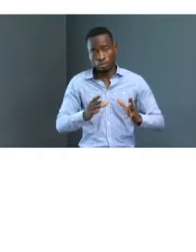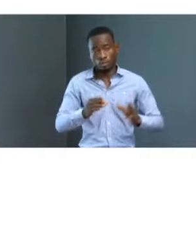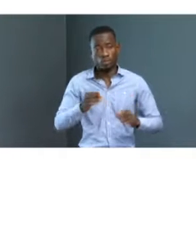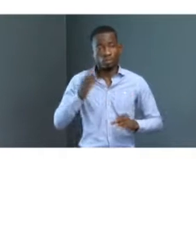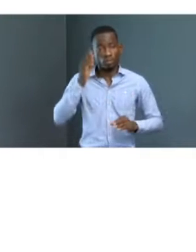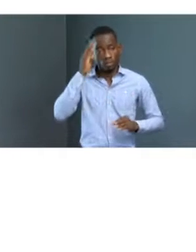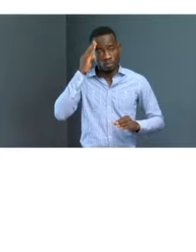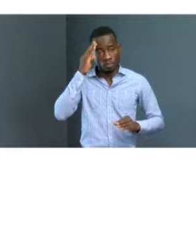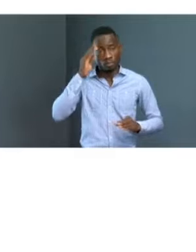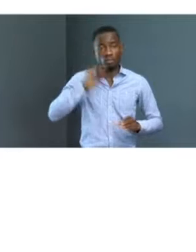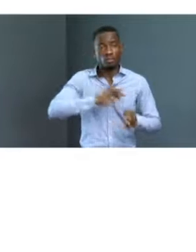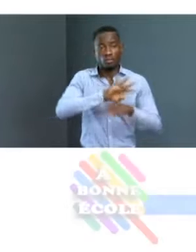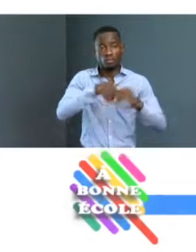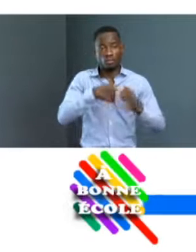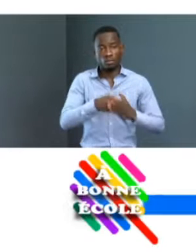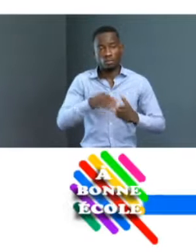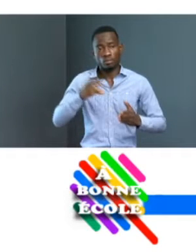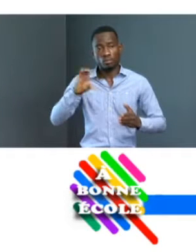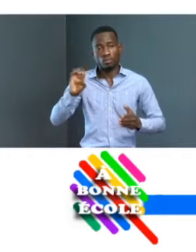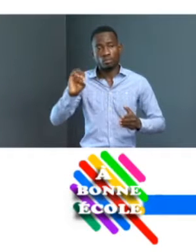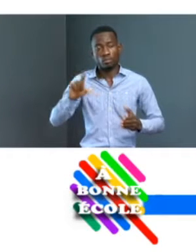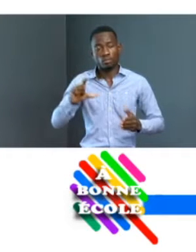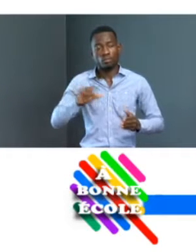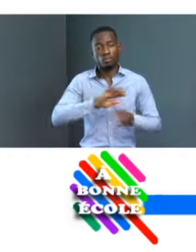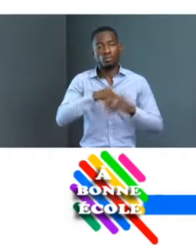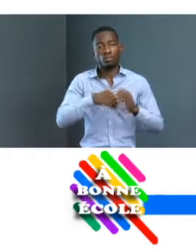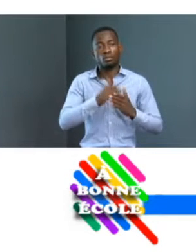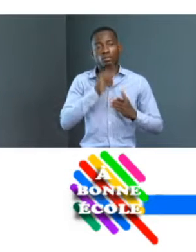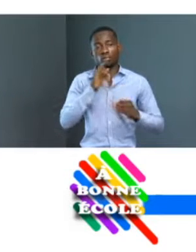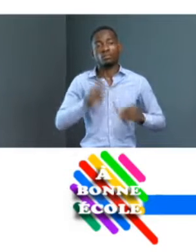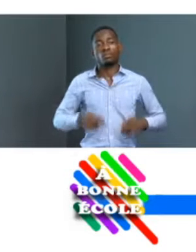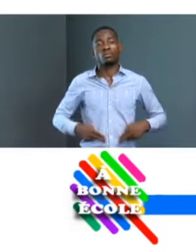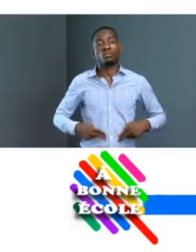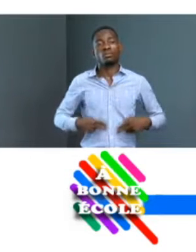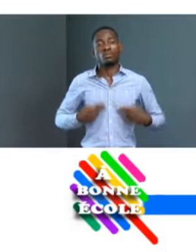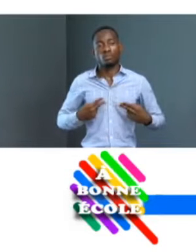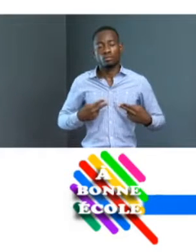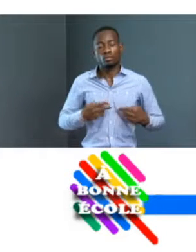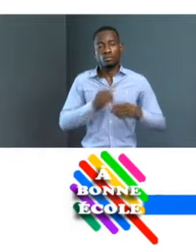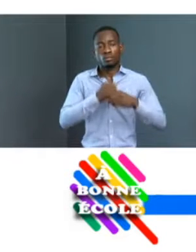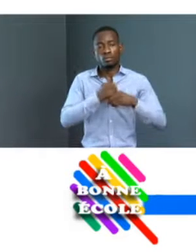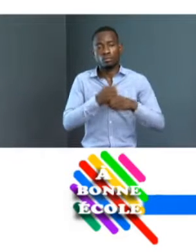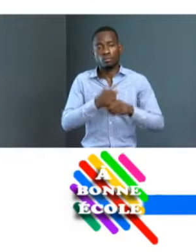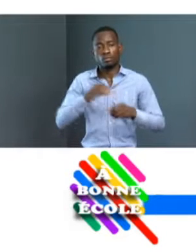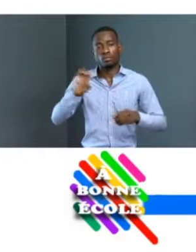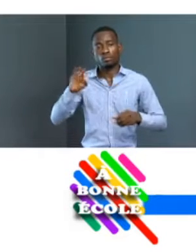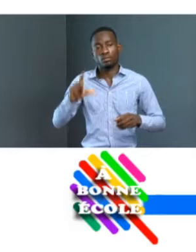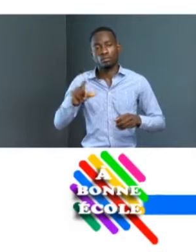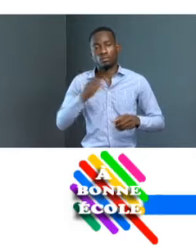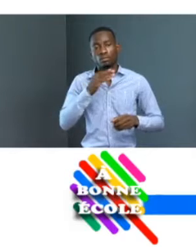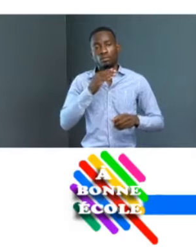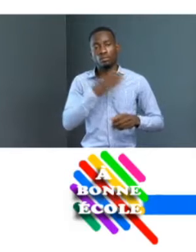retenez que toutes les cellules, tous les êtres vivants plutôt sont constitués de cellules. Et les cellules contiennent